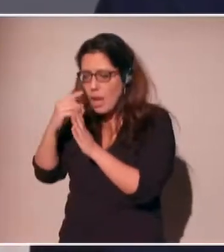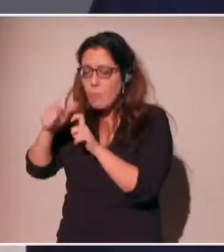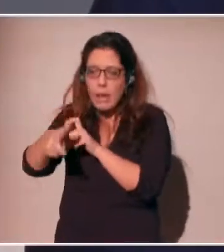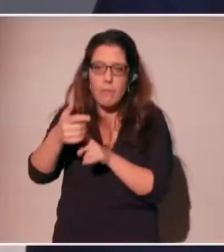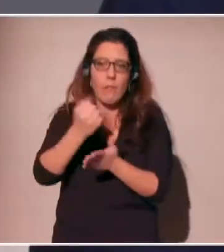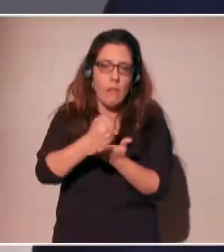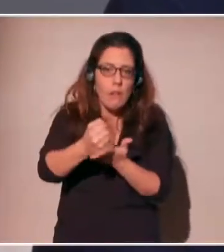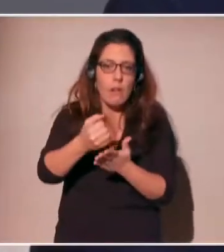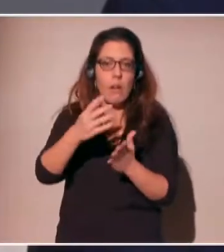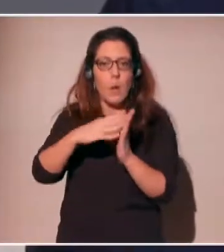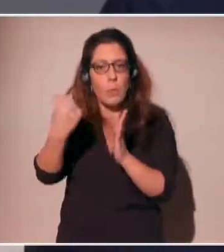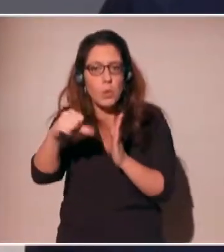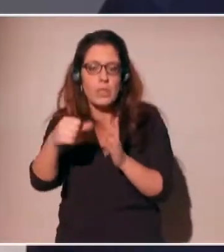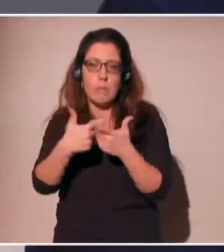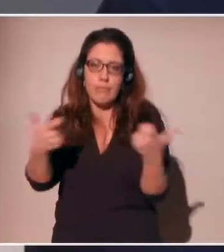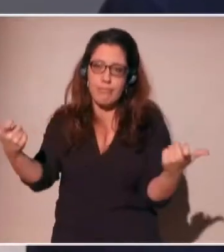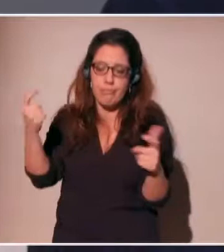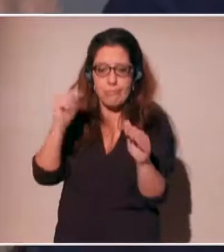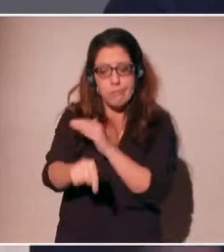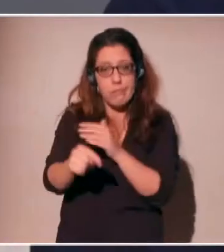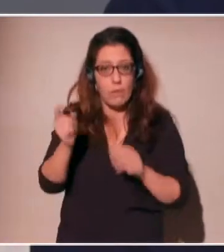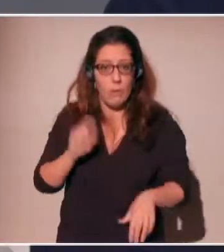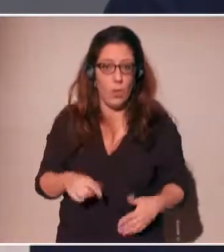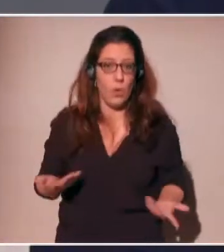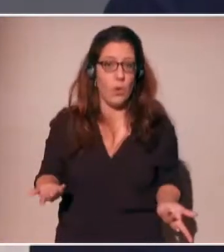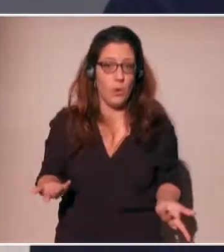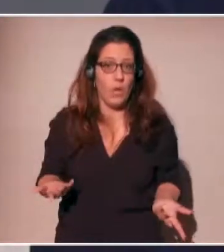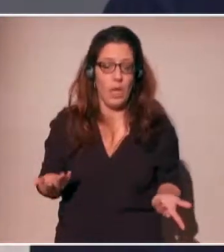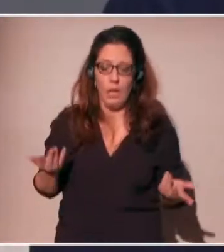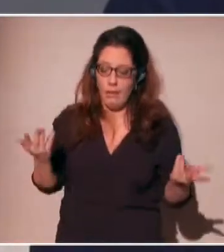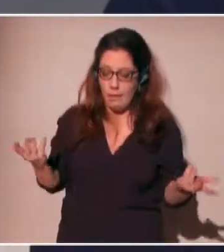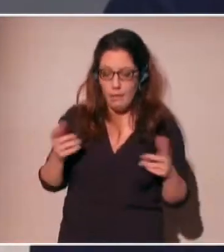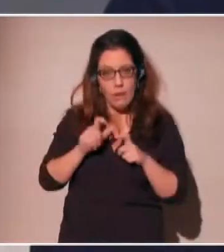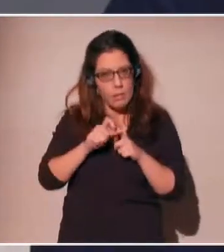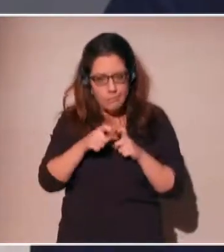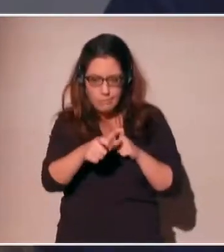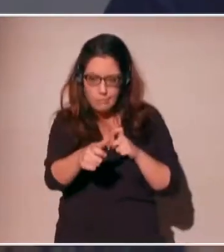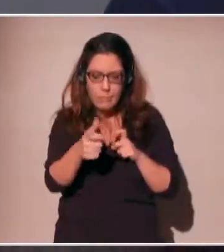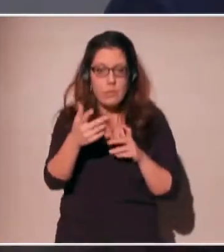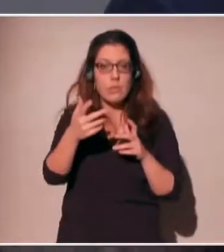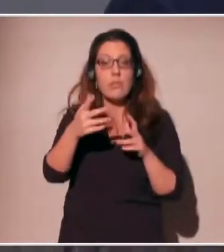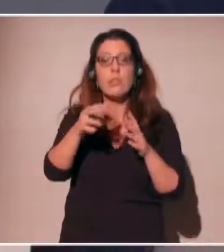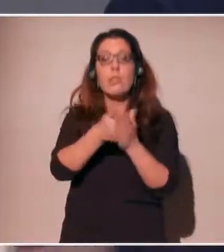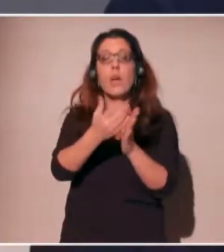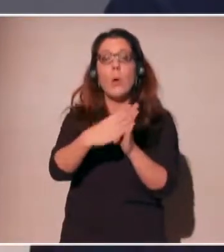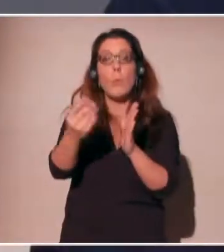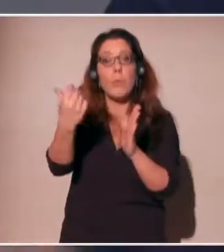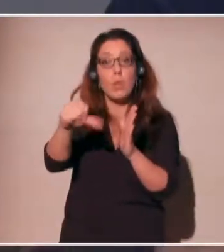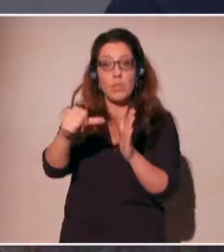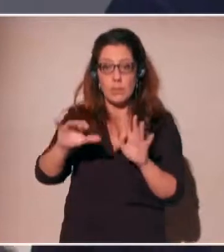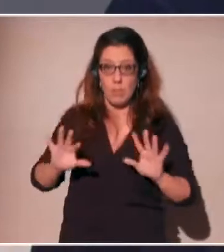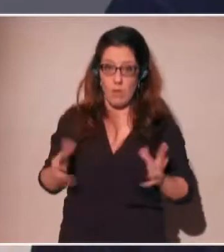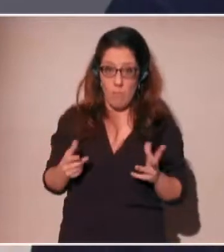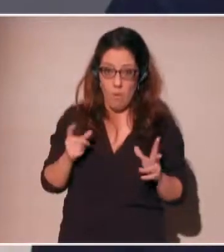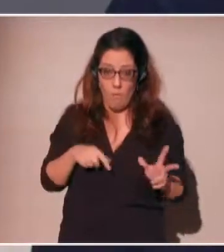des prototypes et aller plus loin. Et donc, de votre schéma à ce prototype, vous devez passer par